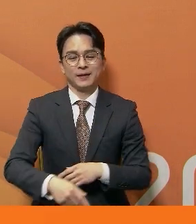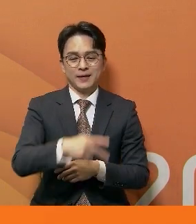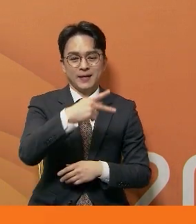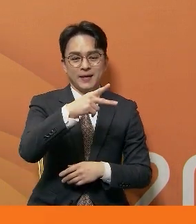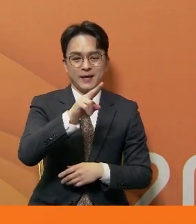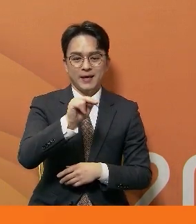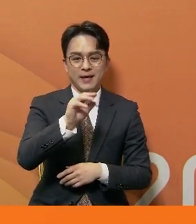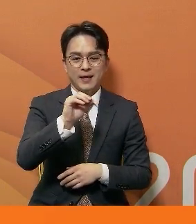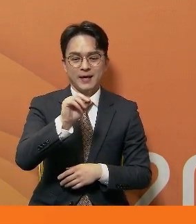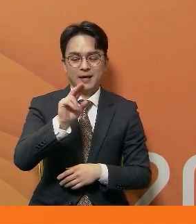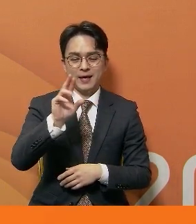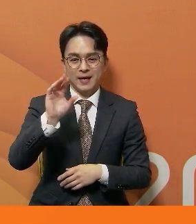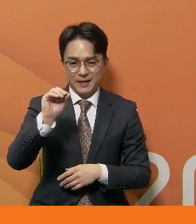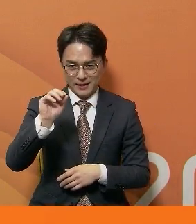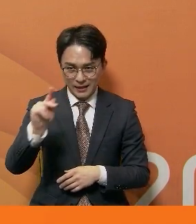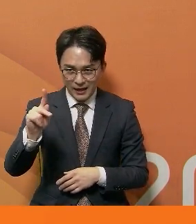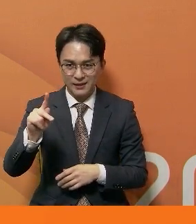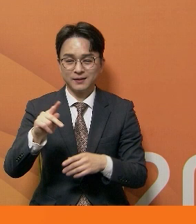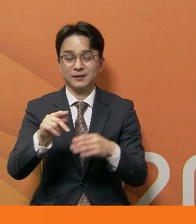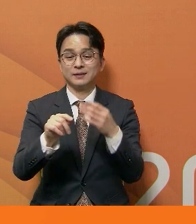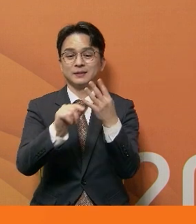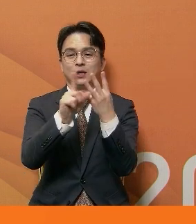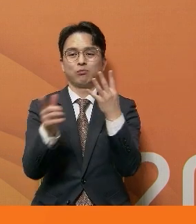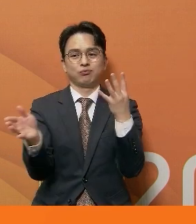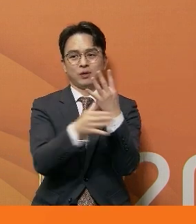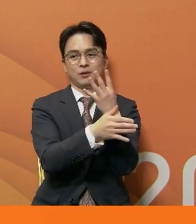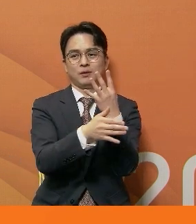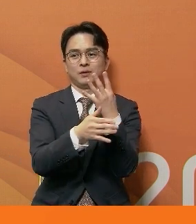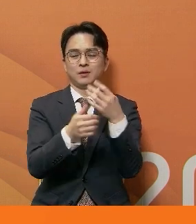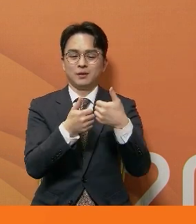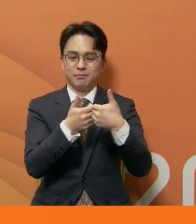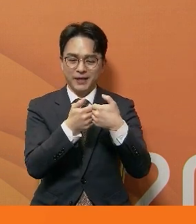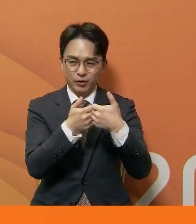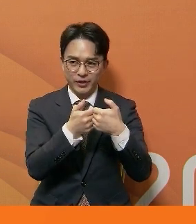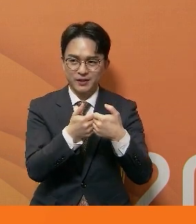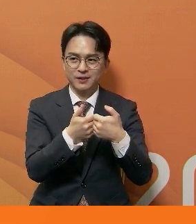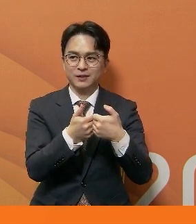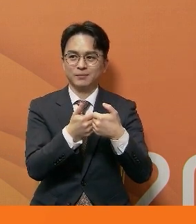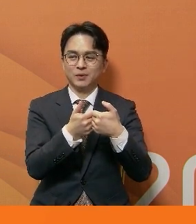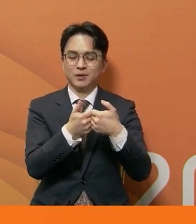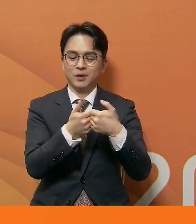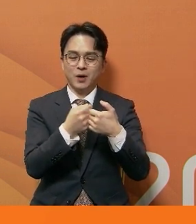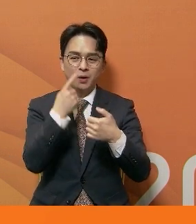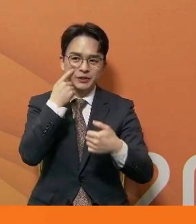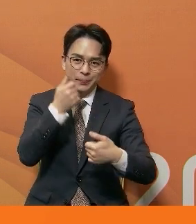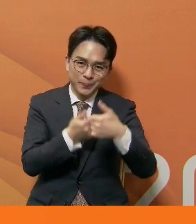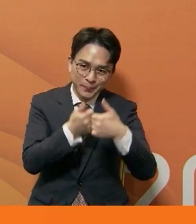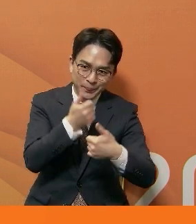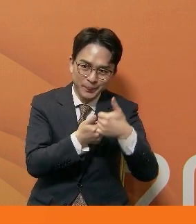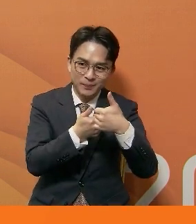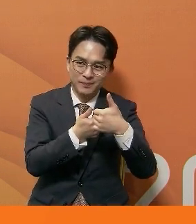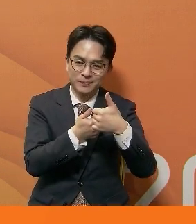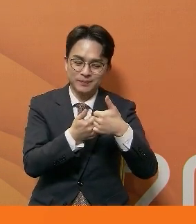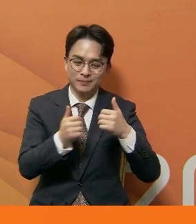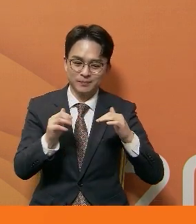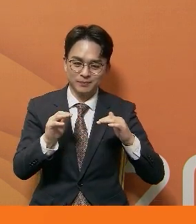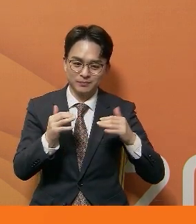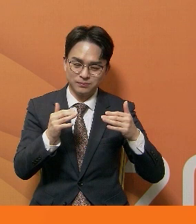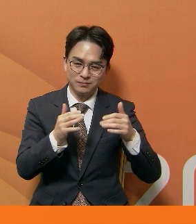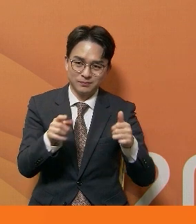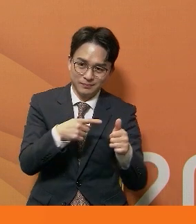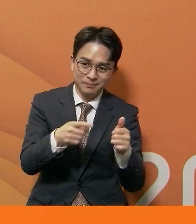4월부터 방금 말씀드린 멘토링이라든지 컨설팅 모의 피칭과 같은 기업 성장 프로그램을 이제 진행을 하고요 마지막에